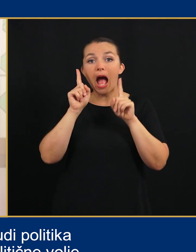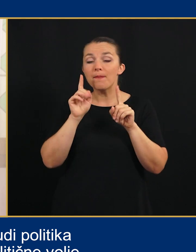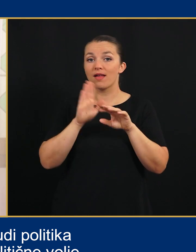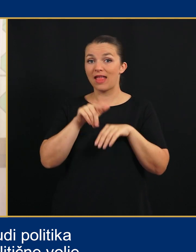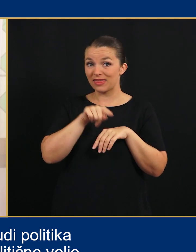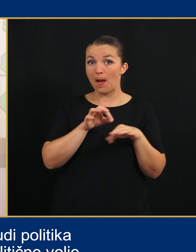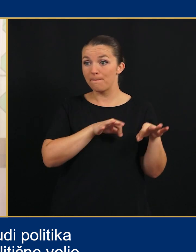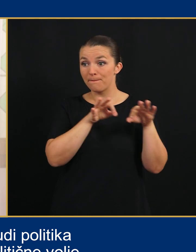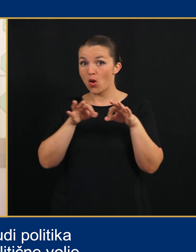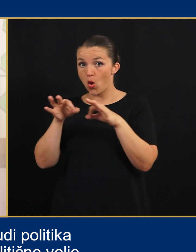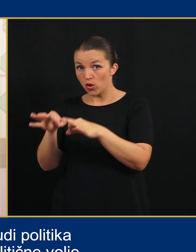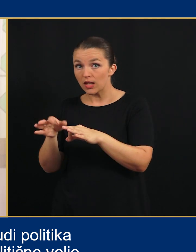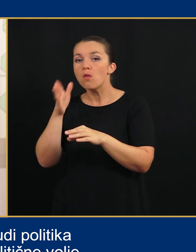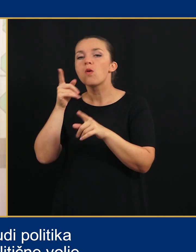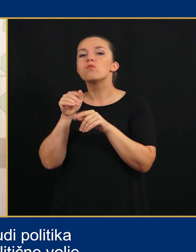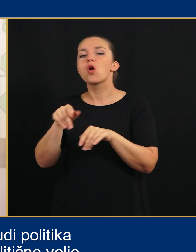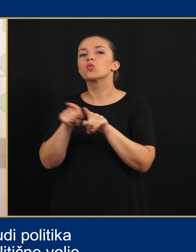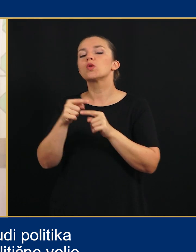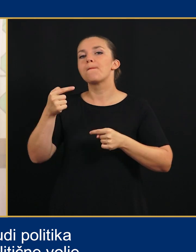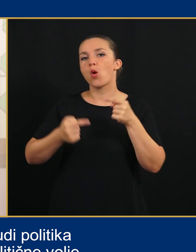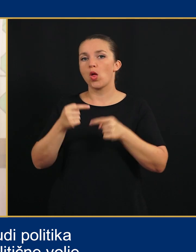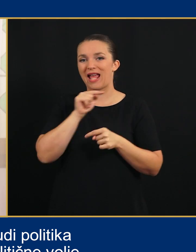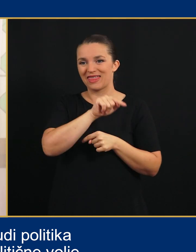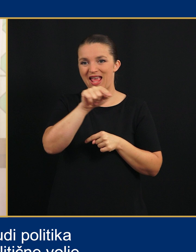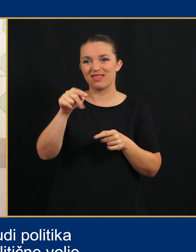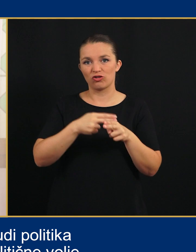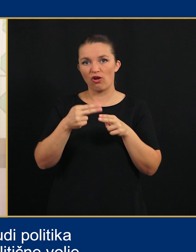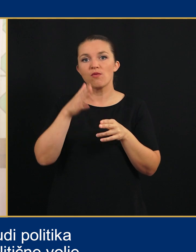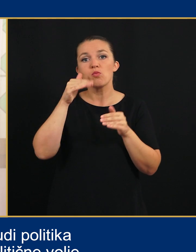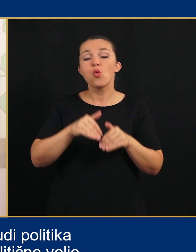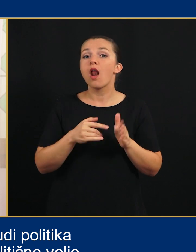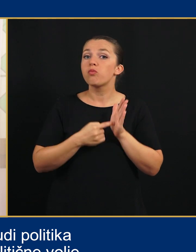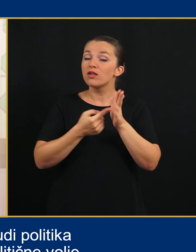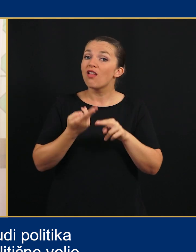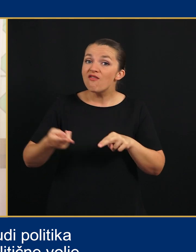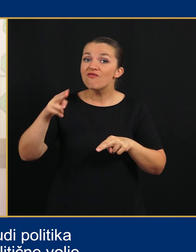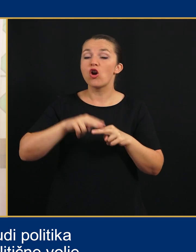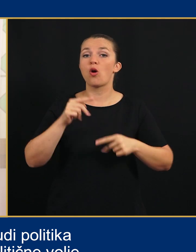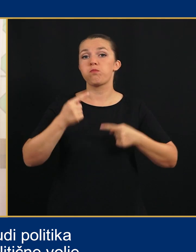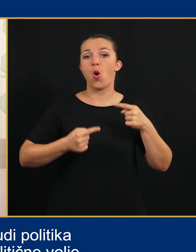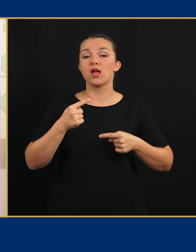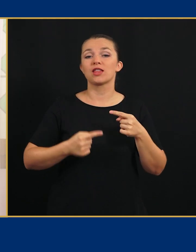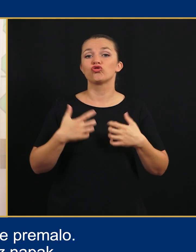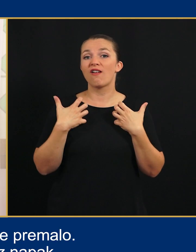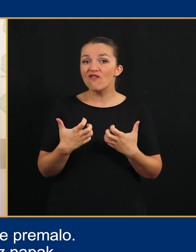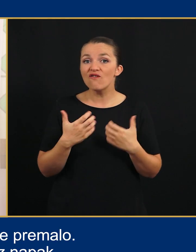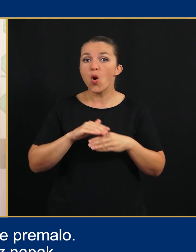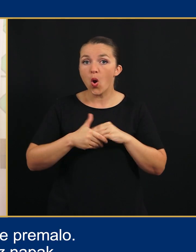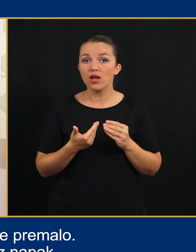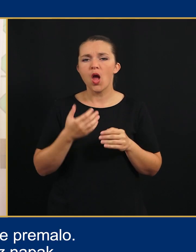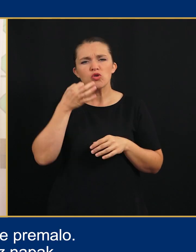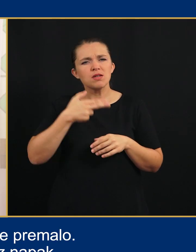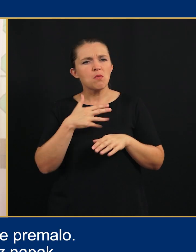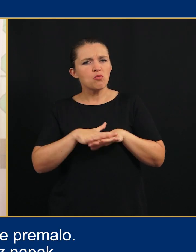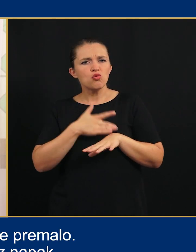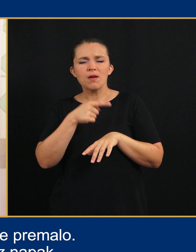poti bo morala tudi politika v teh državah pokazati več politične volje. Včasih